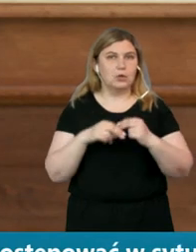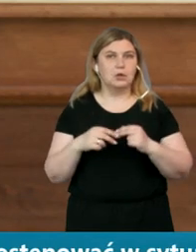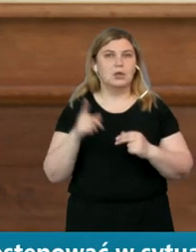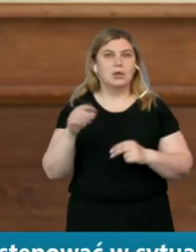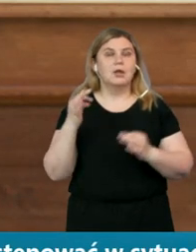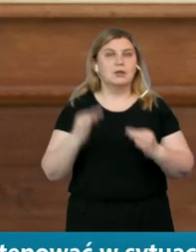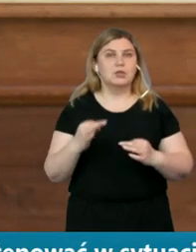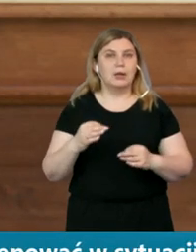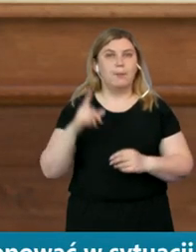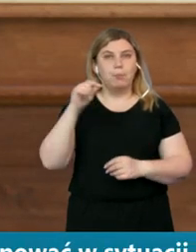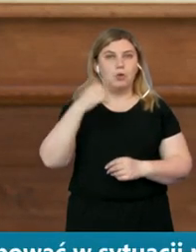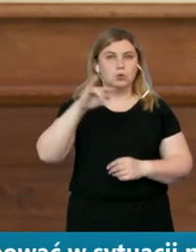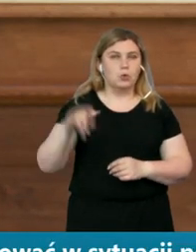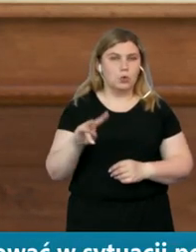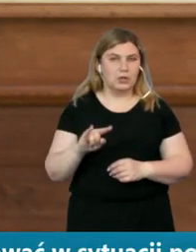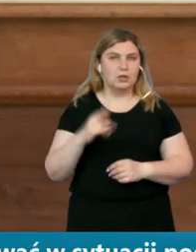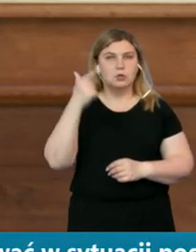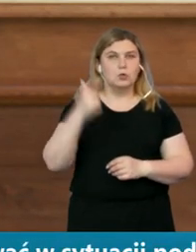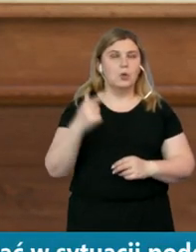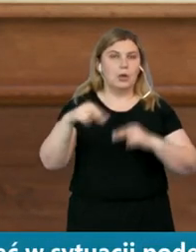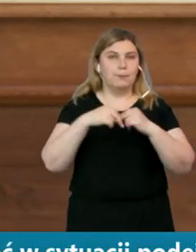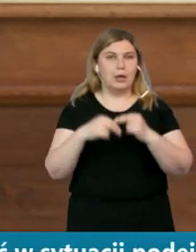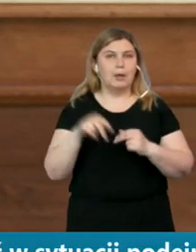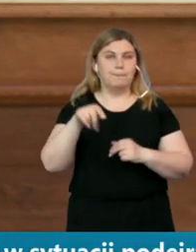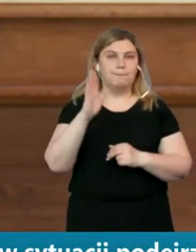teraz przy węźle Podjuchy jest 2 most budowany, więc tu będziemy mieli 2.